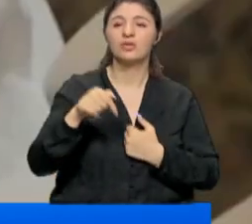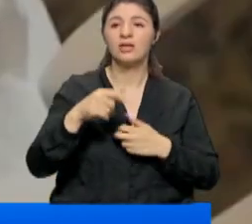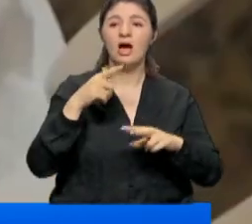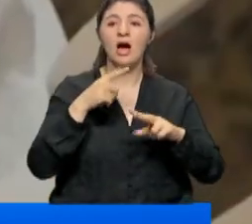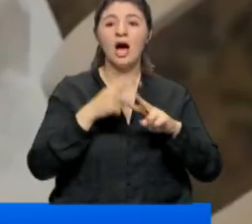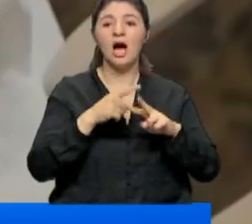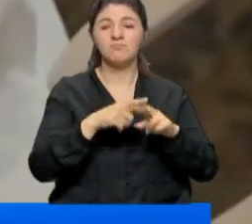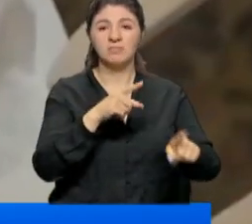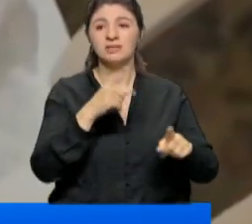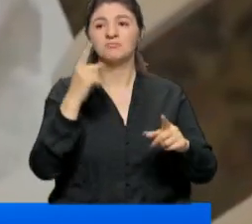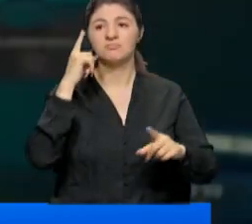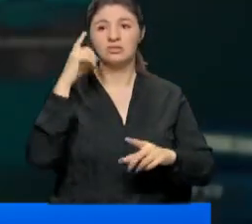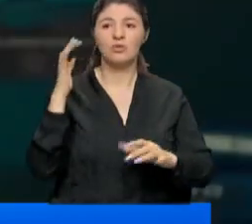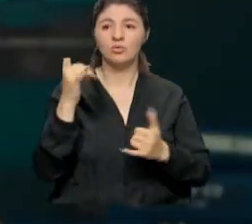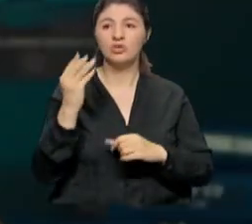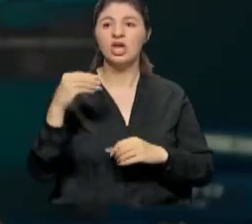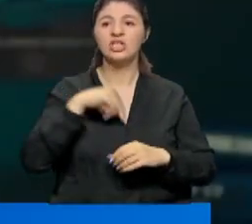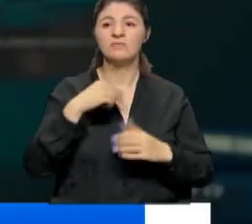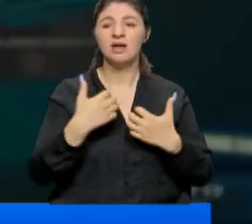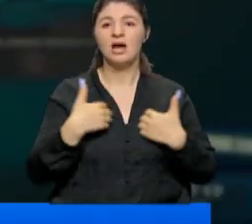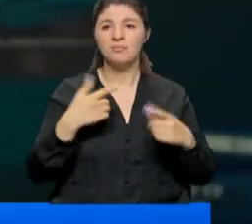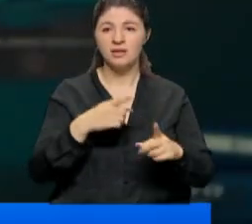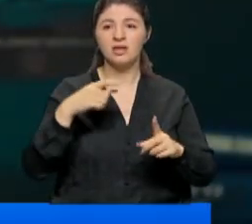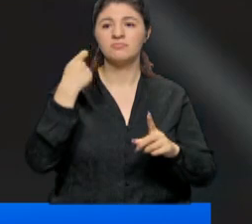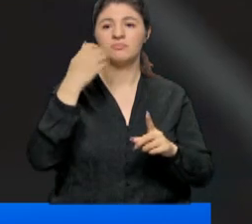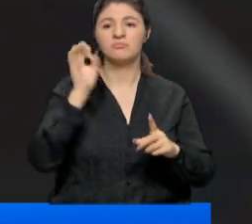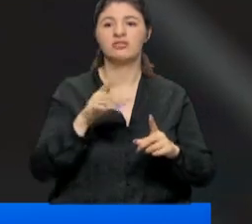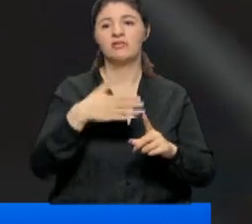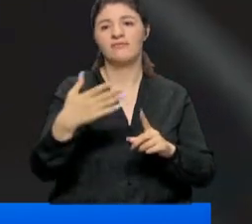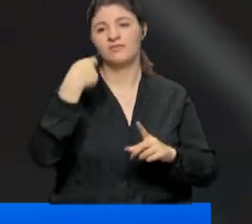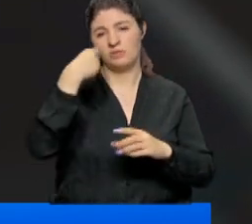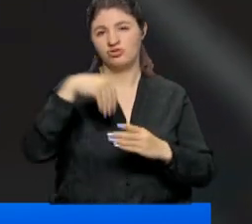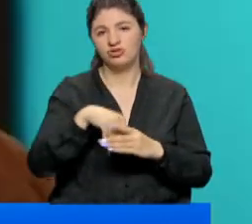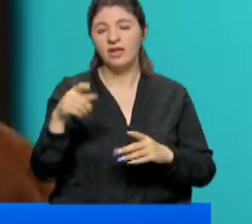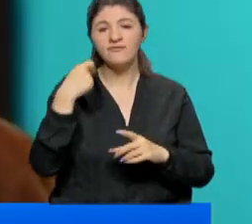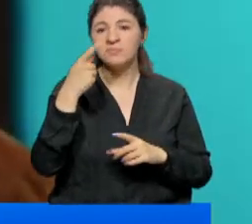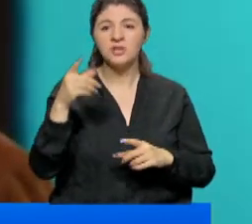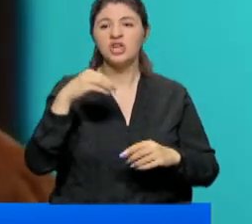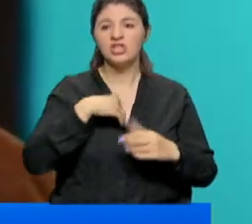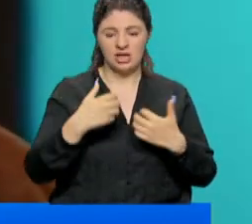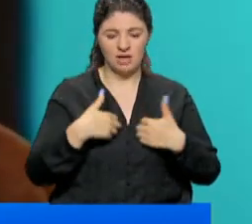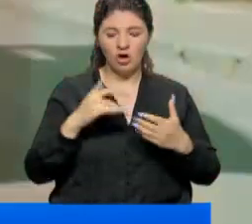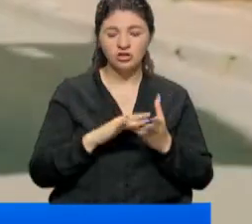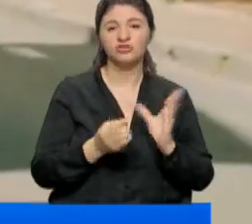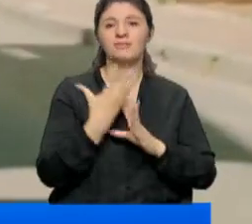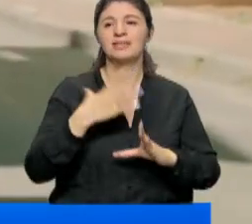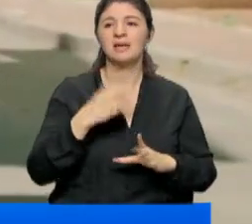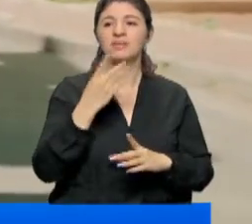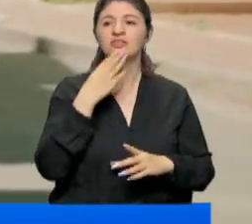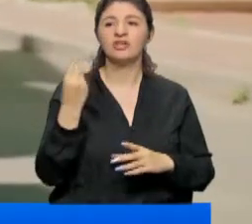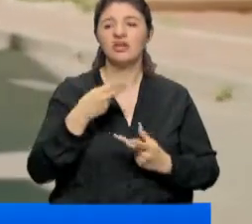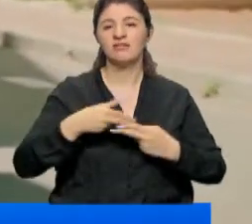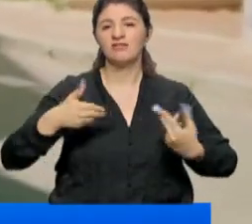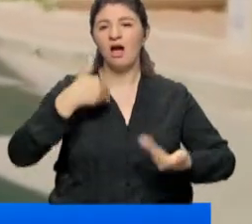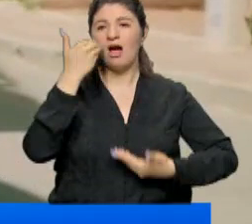Ahmet Yılmaz'ın başrolünde yer aldığı içindeki Kahraman da vizyona giren diğer filmler arasında film içindeki Kahraman ortaya çıkarmak isteyen